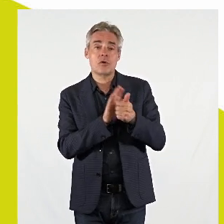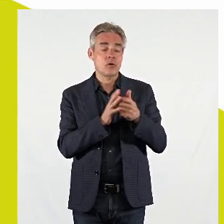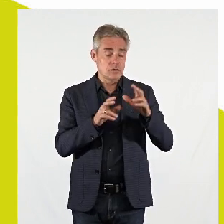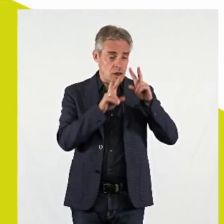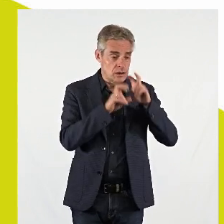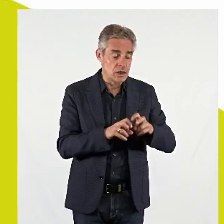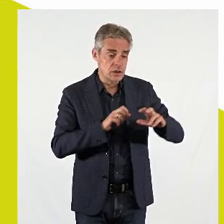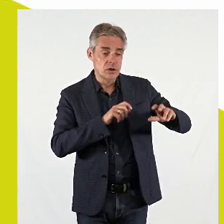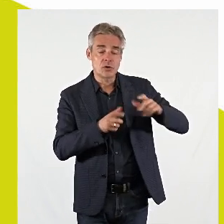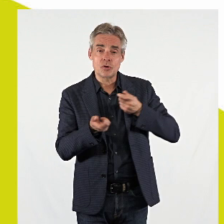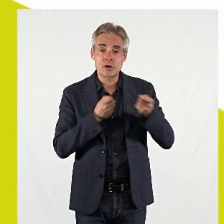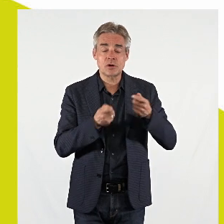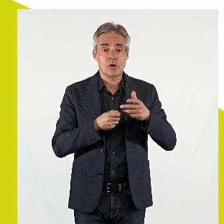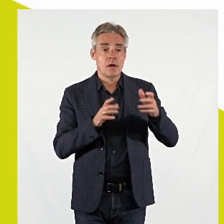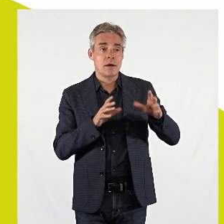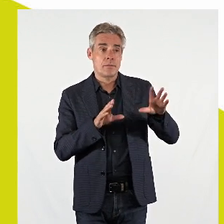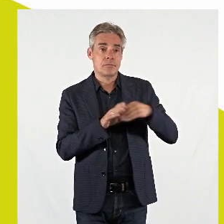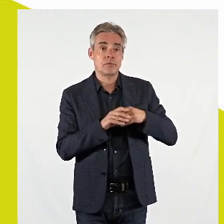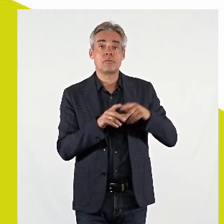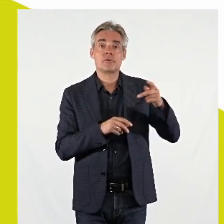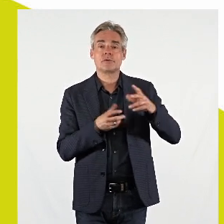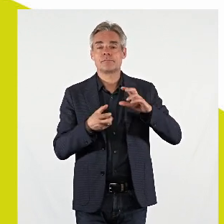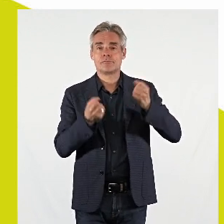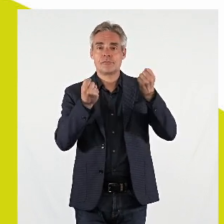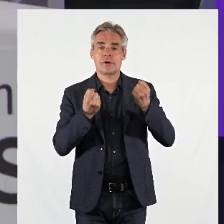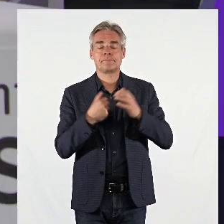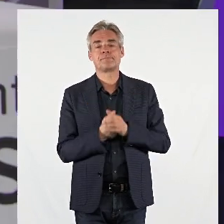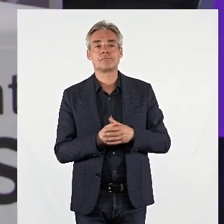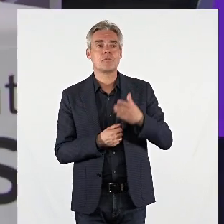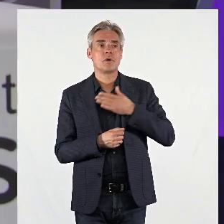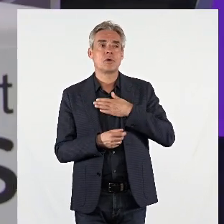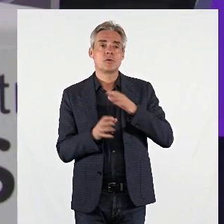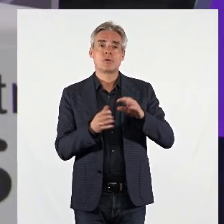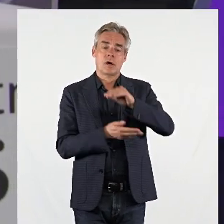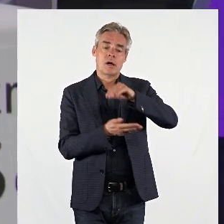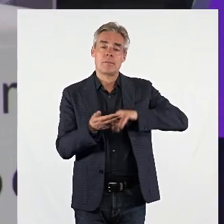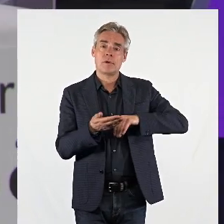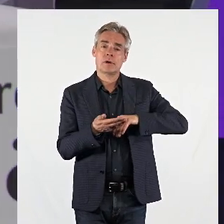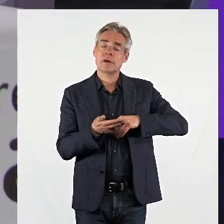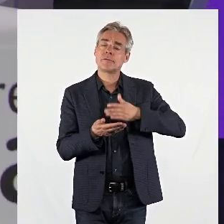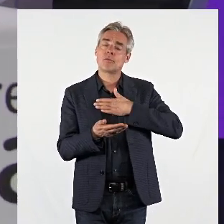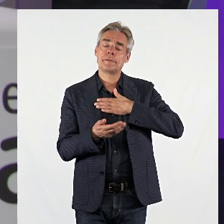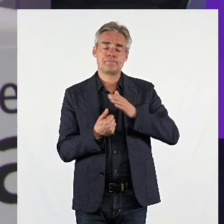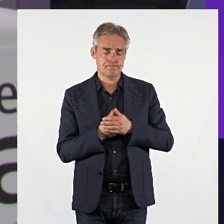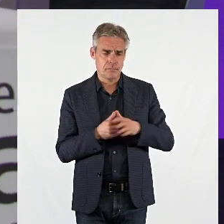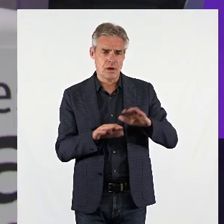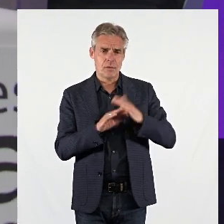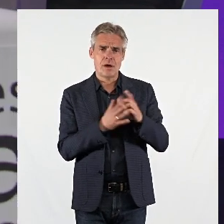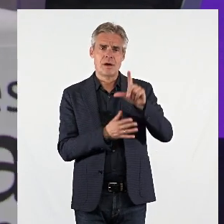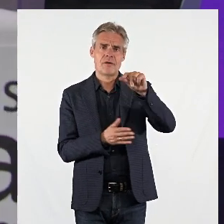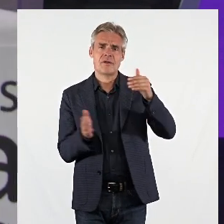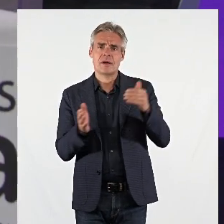participation plus structurées. Ce que nous avons écrit dans notre rapport, c'est qu'aujourd'hui, il y a à peu près 20 000 établissements et